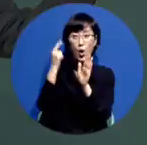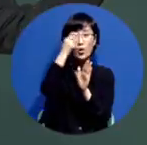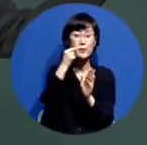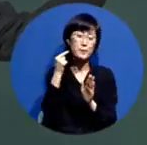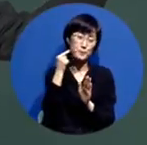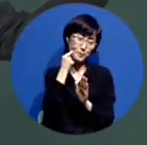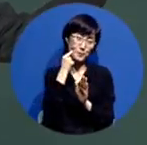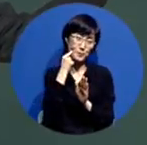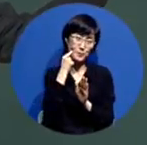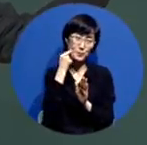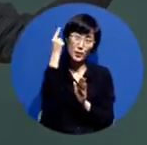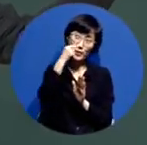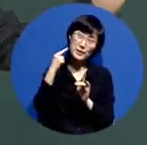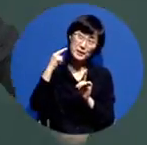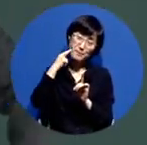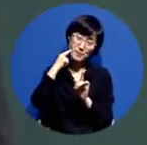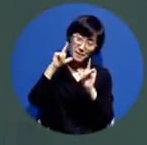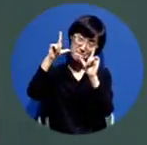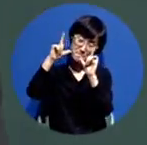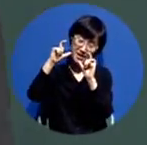얼짱 각도가 딱 있답니다.